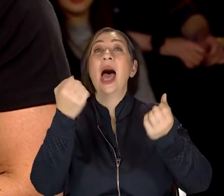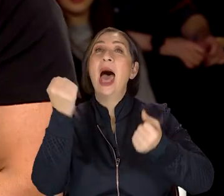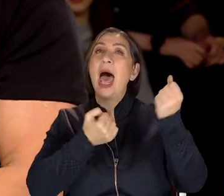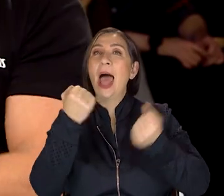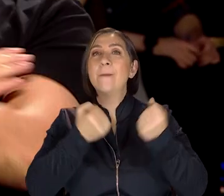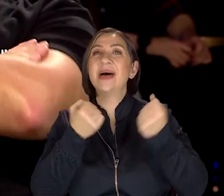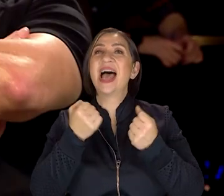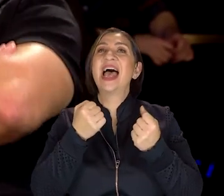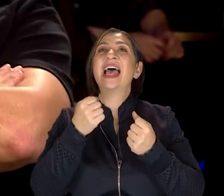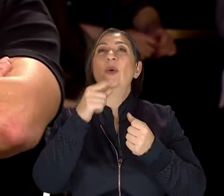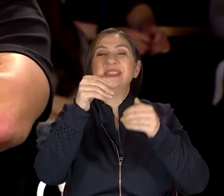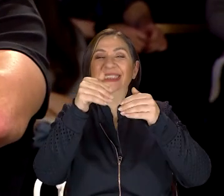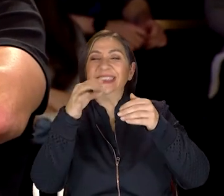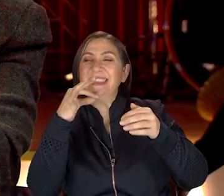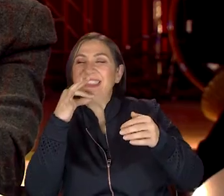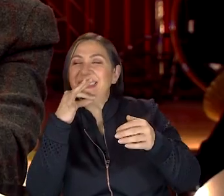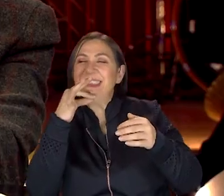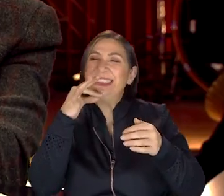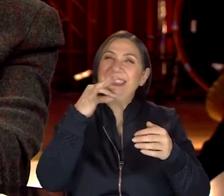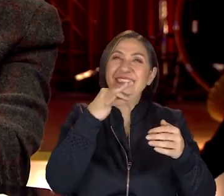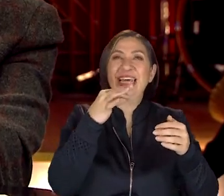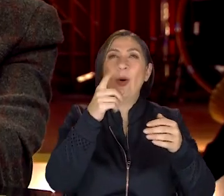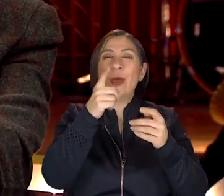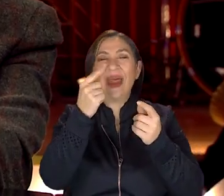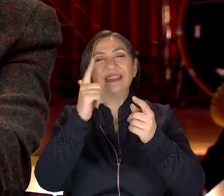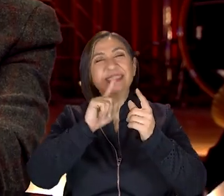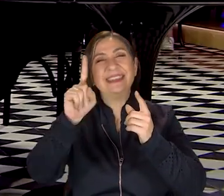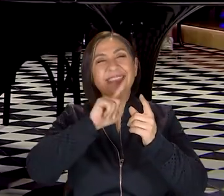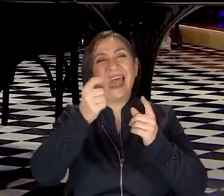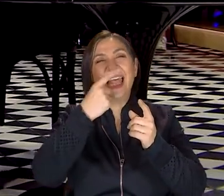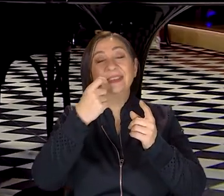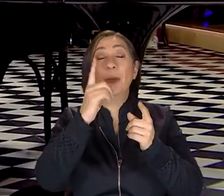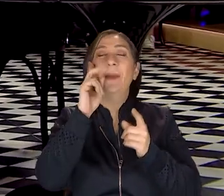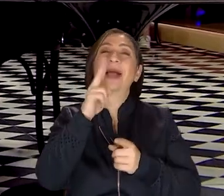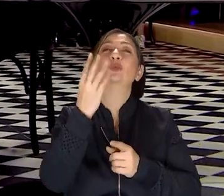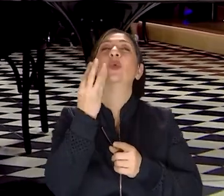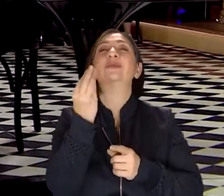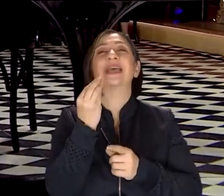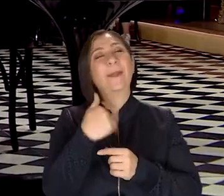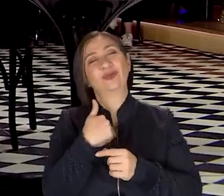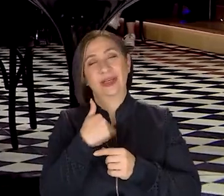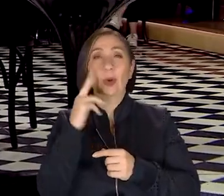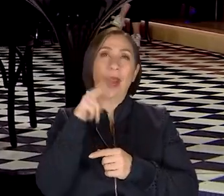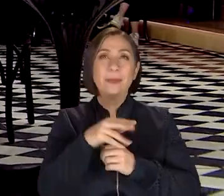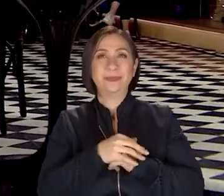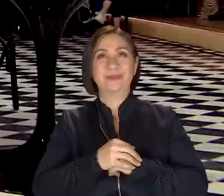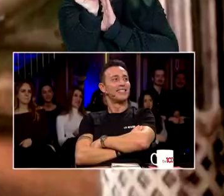yine araba başka. Ya araba sınırda hani. Araba. Hani belki araba terapiyle çok, halledebiliriz. Arabaya bir bakalım ya. Çok güzel araba. Evet araba.